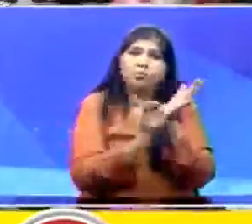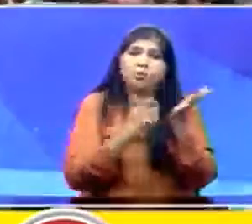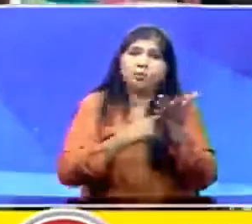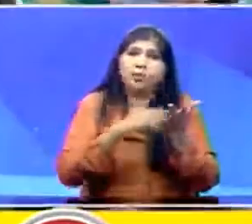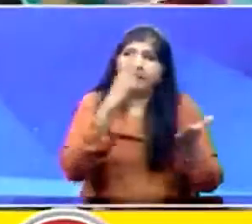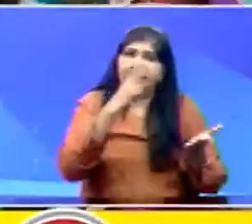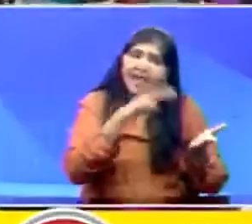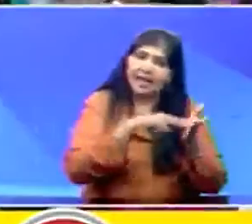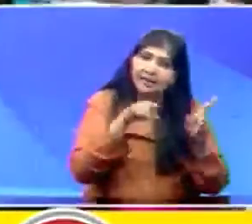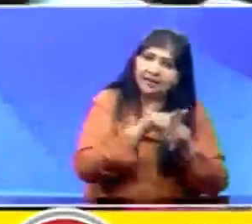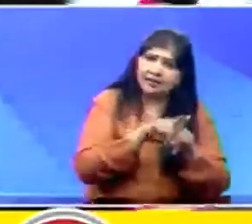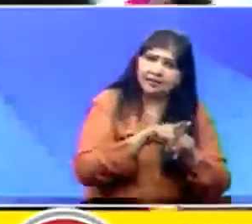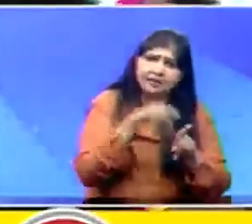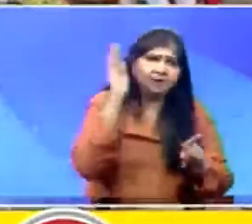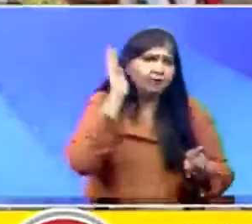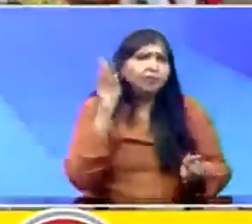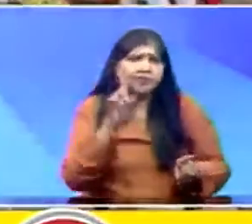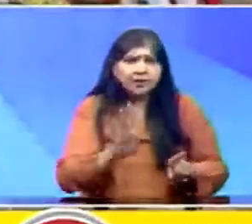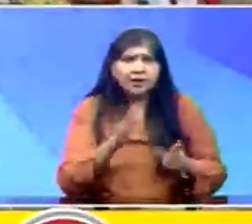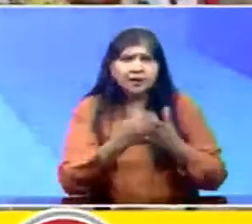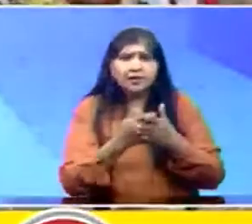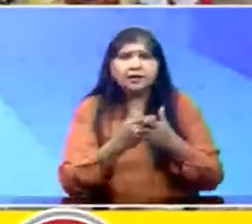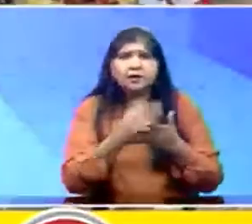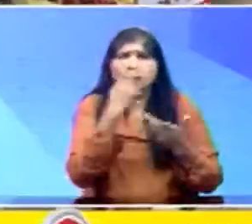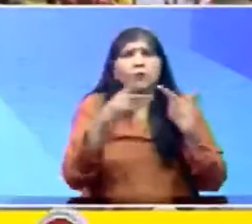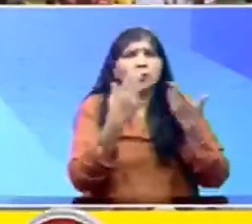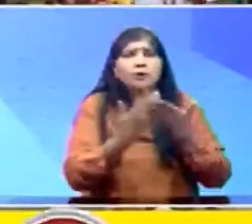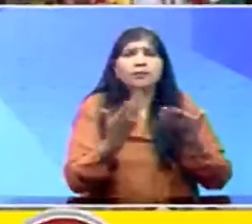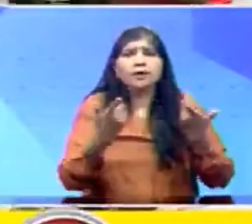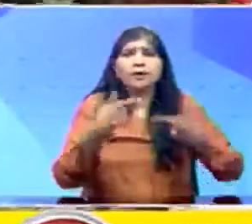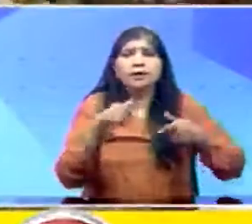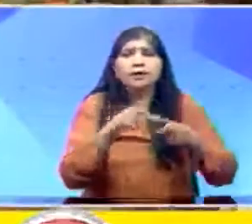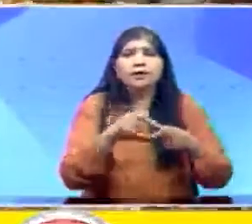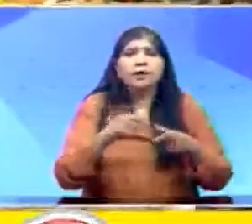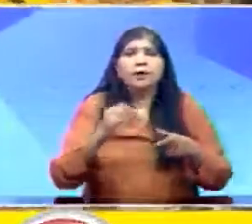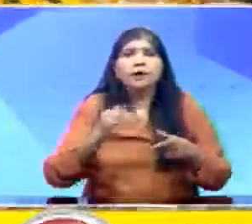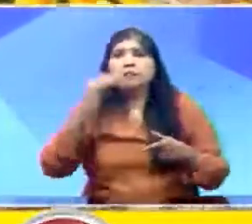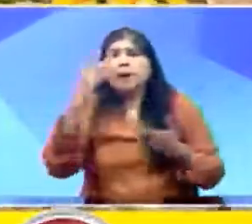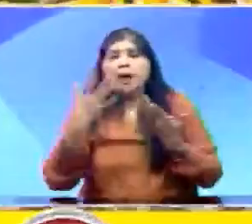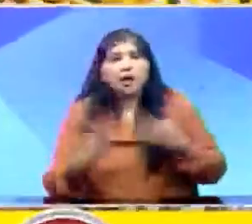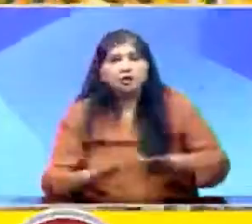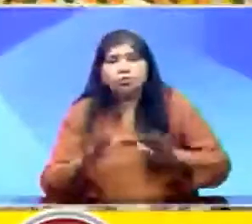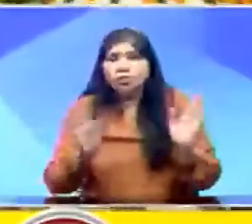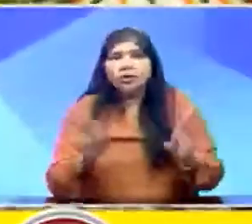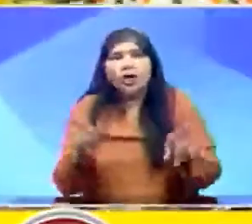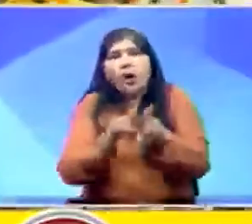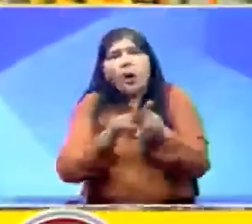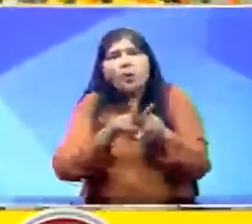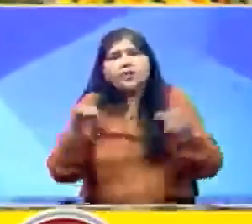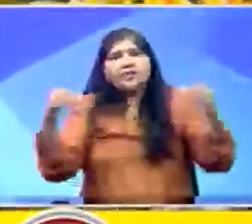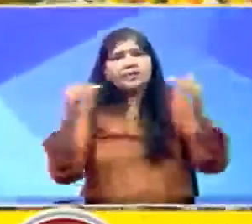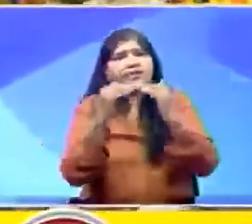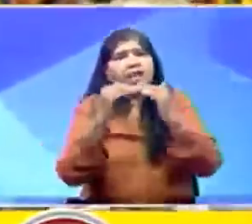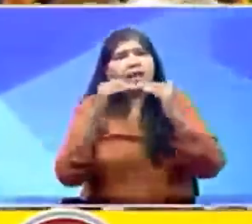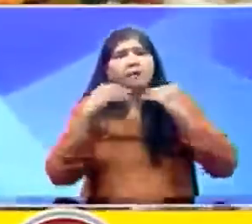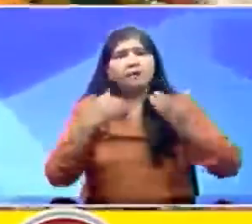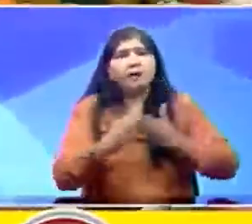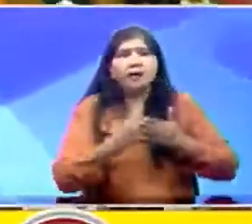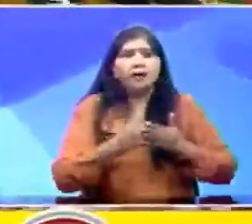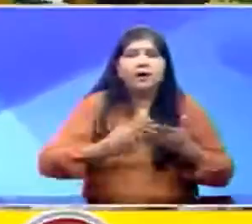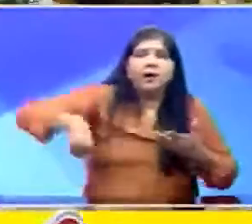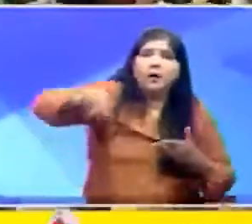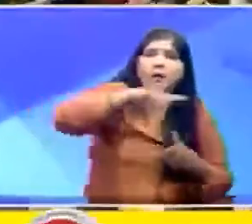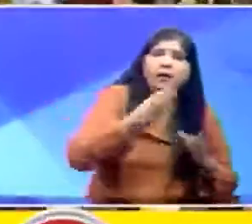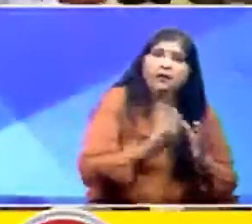पंधरपूर की यात्रा में कोई भी न बड़ा होता है न छोटा होता है हर